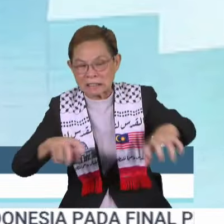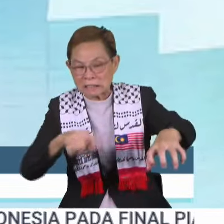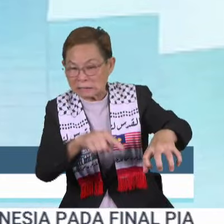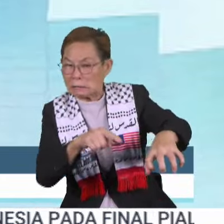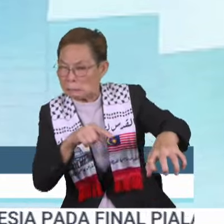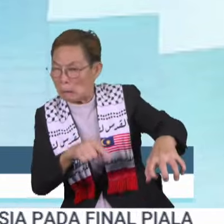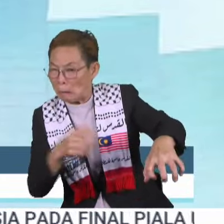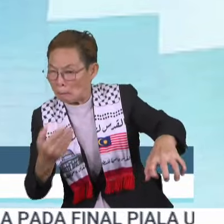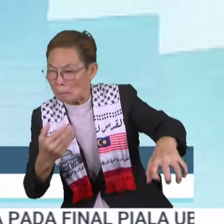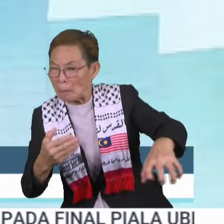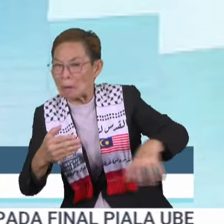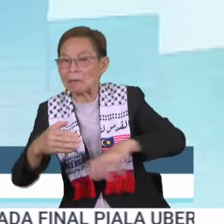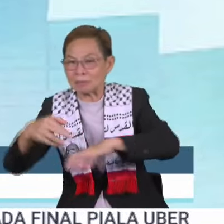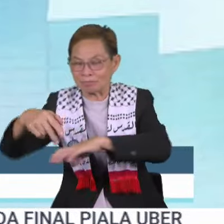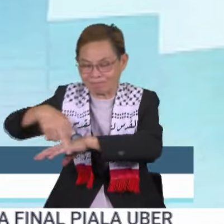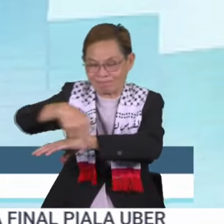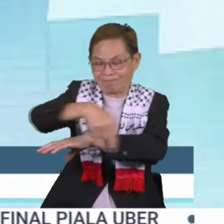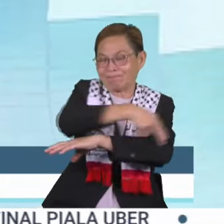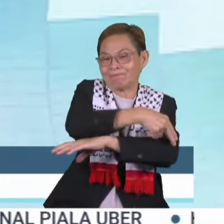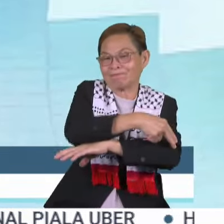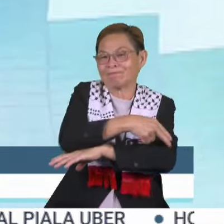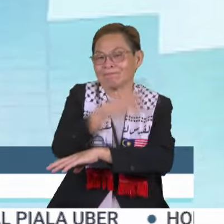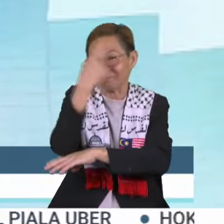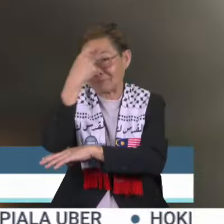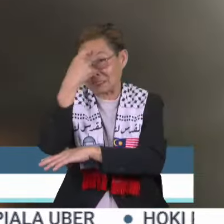yang mungkin dilalui suspek.